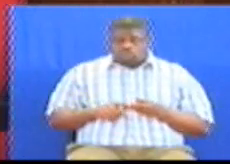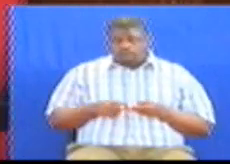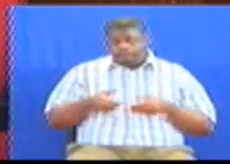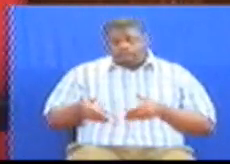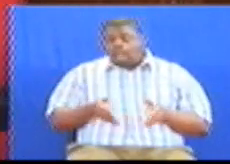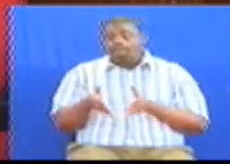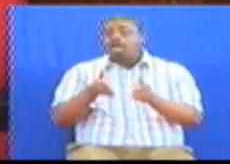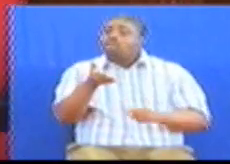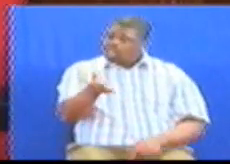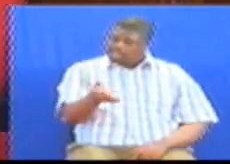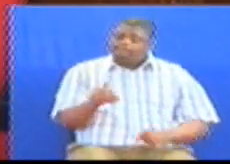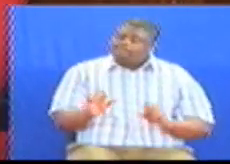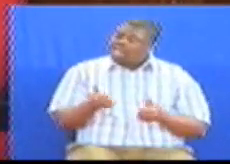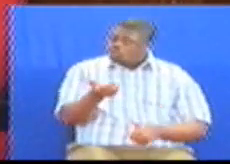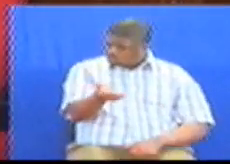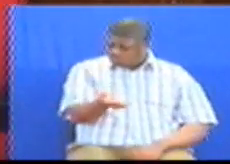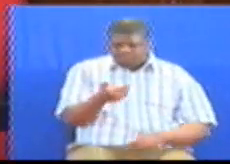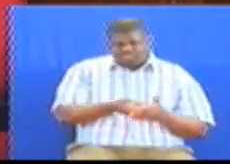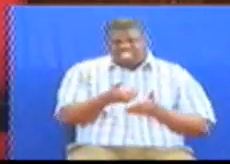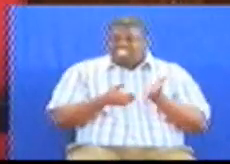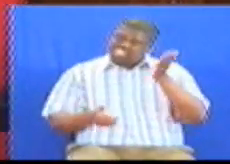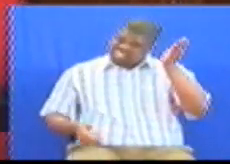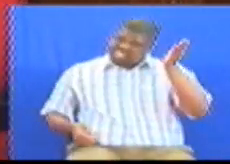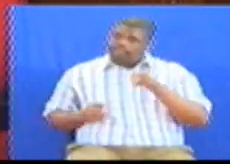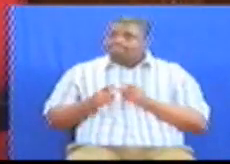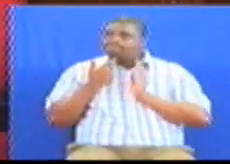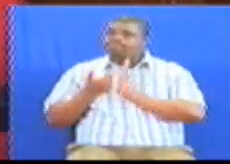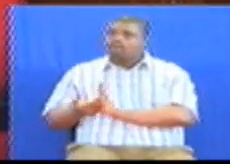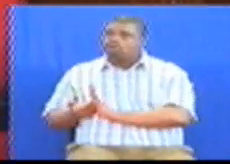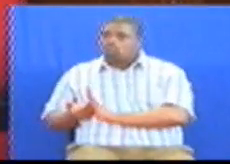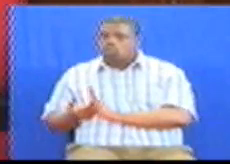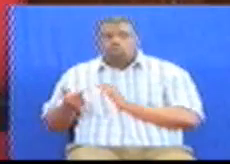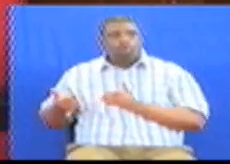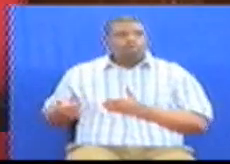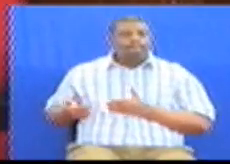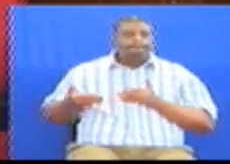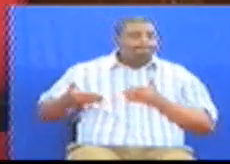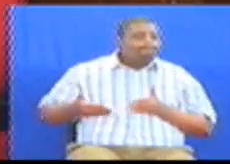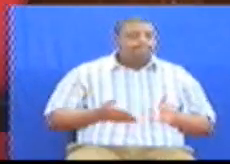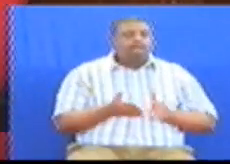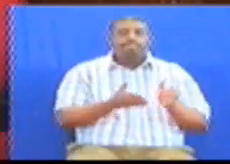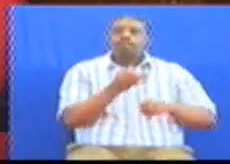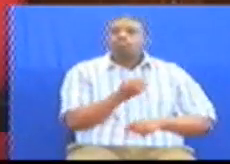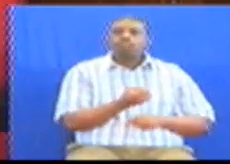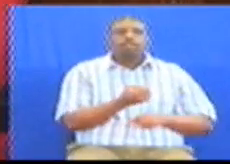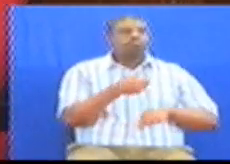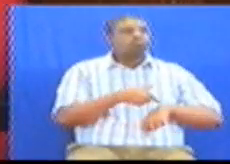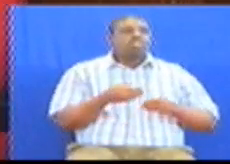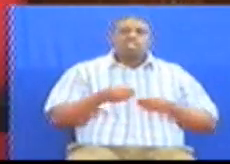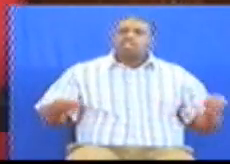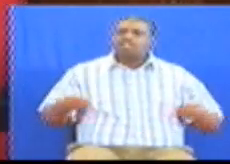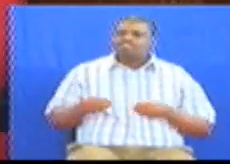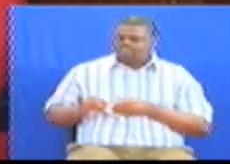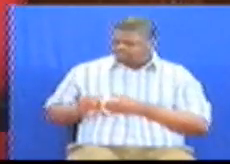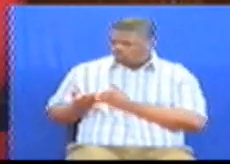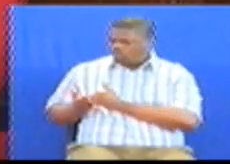kule upande wa maeneo ya vijijini. Kwa mfano tuna barabara moja ambayo nimekuwa nikiomba muda mrefu sana ambayo inaunganisha kata